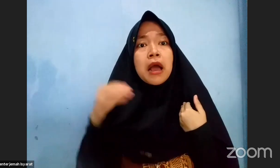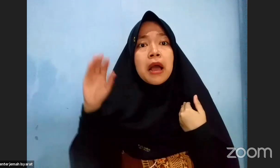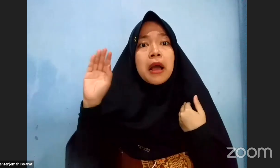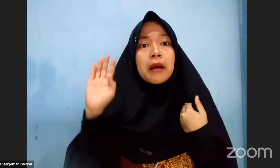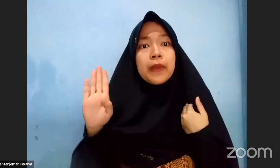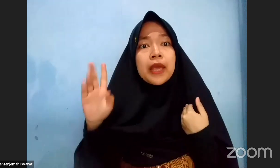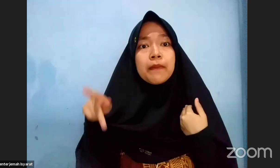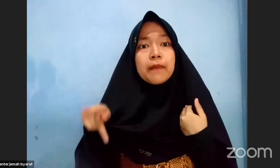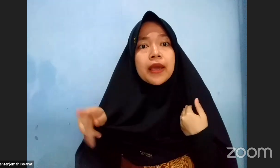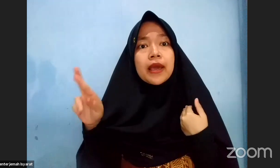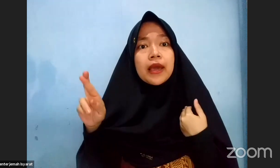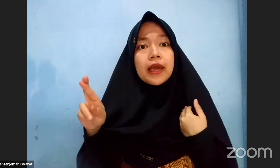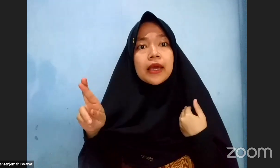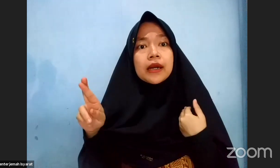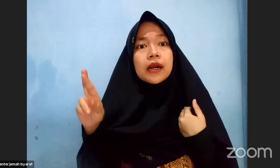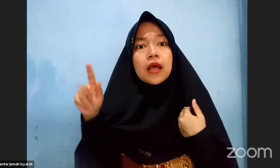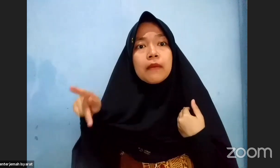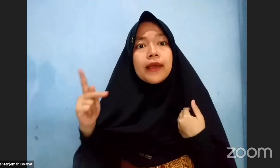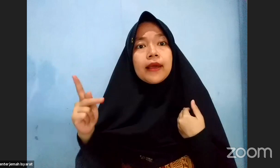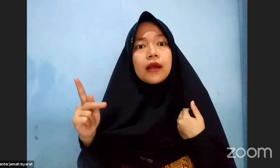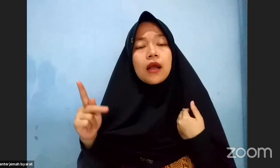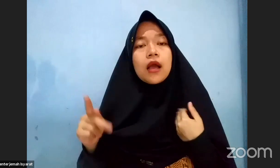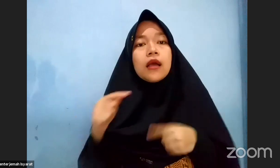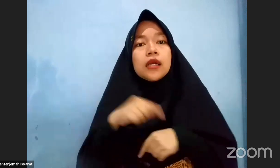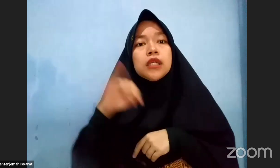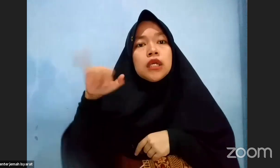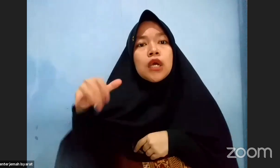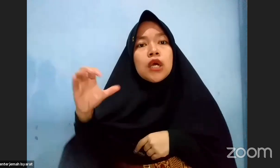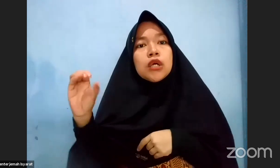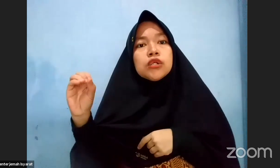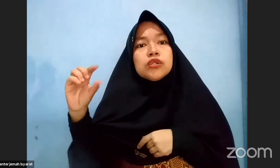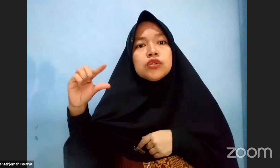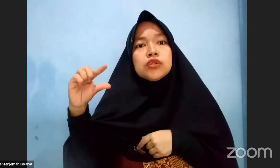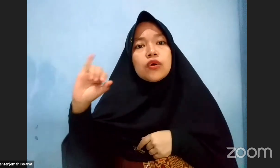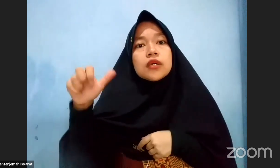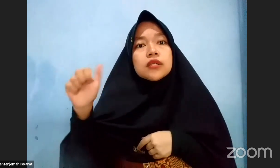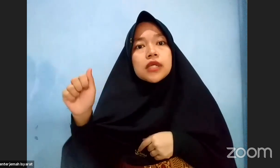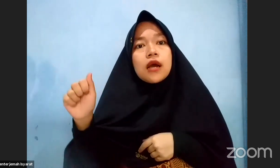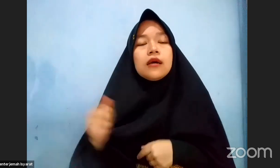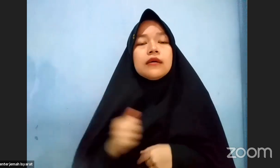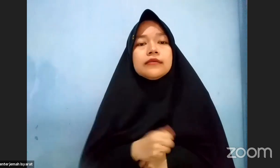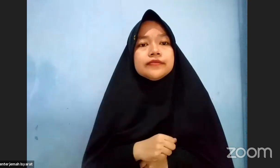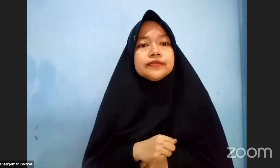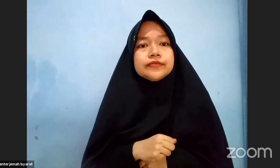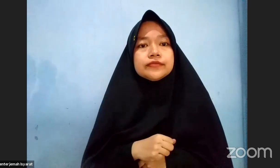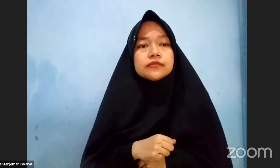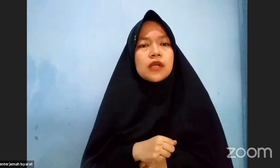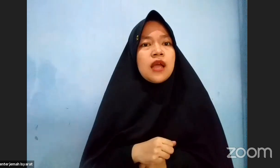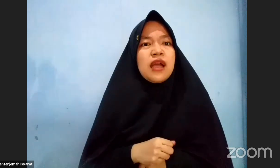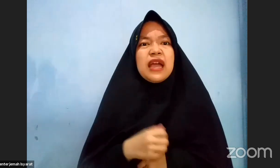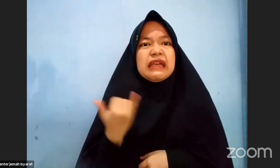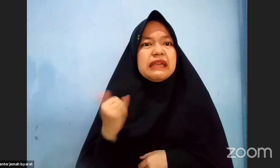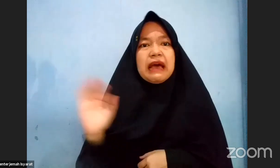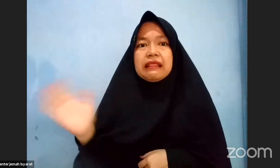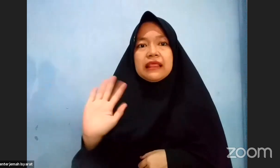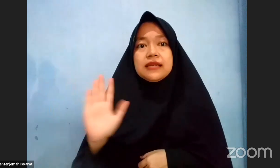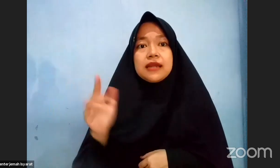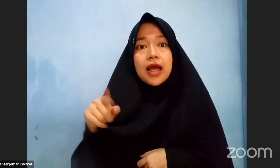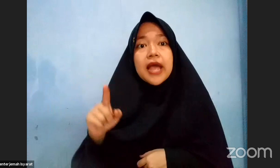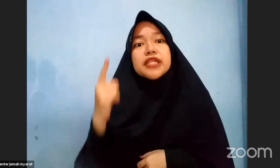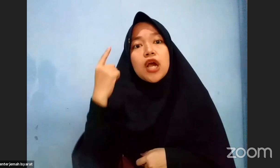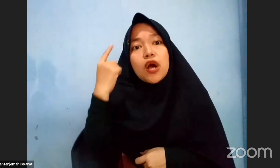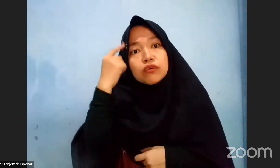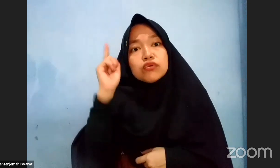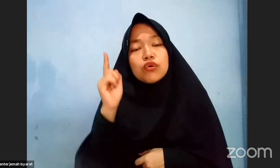memperkenalkan juga kepada guru-guru SLB dan ternyata ini Enggak cuman untuk walaupun anetra tapi juga untuk tunagrahita